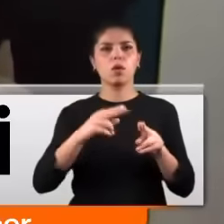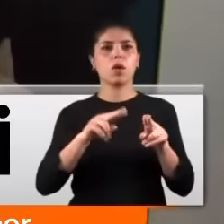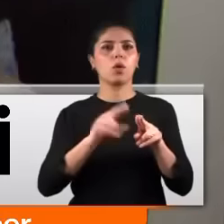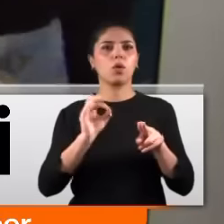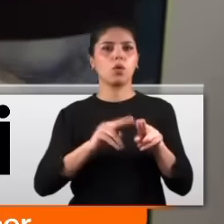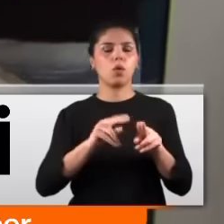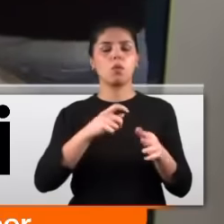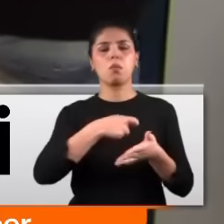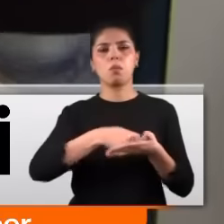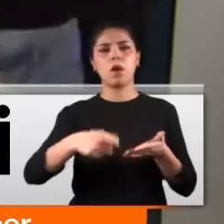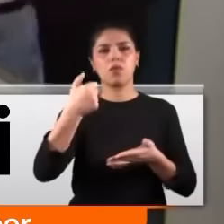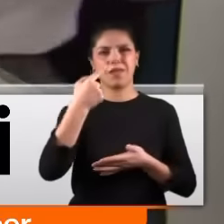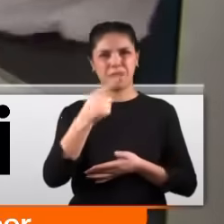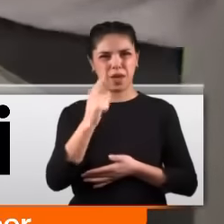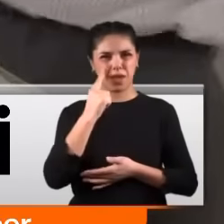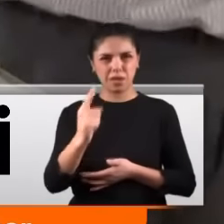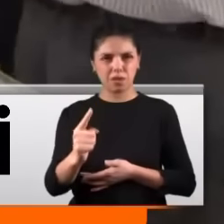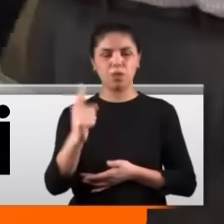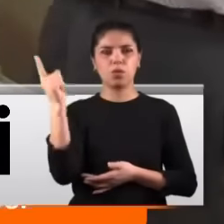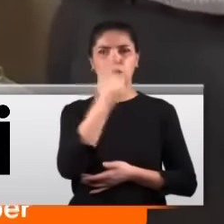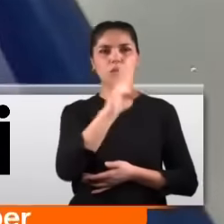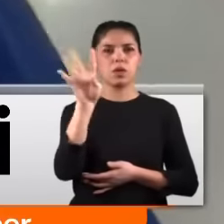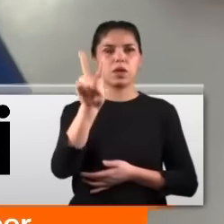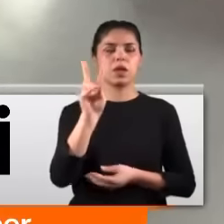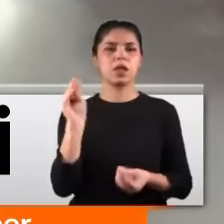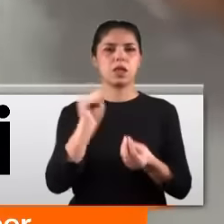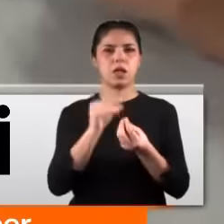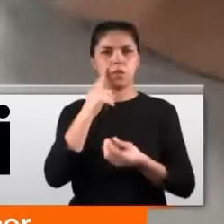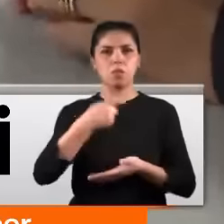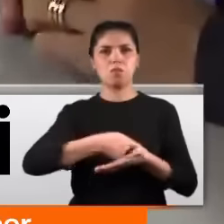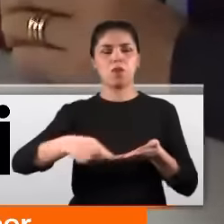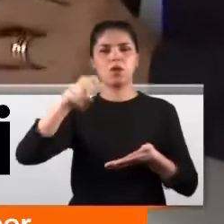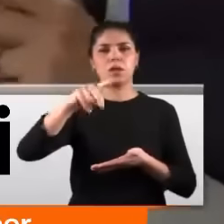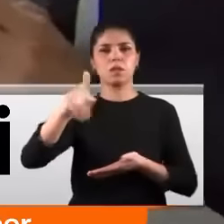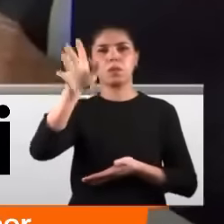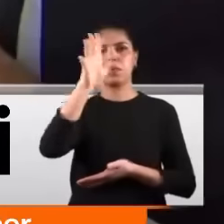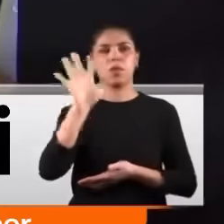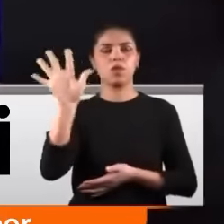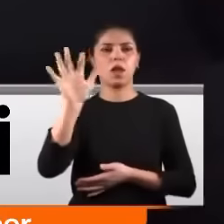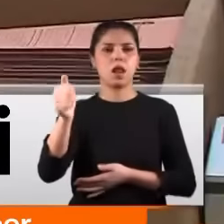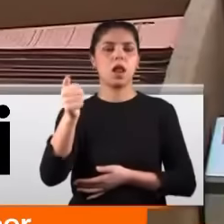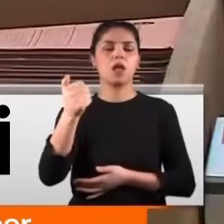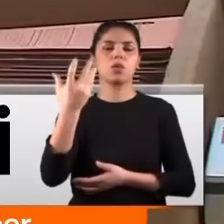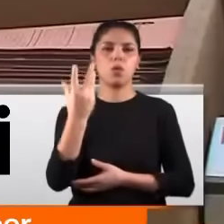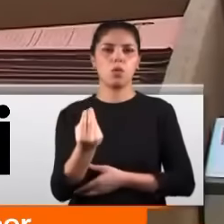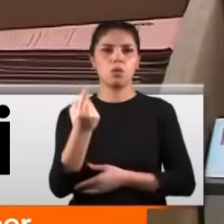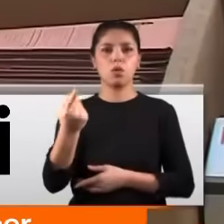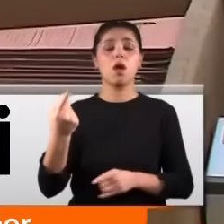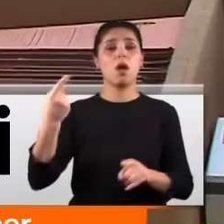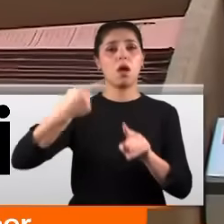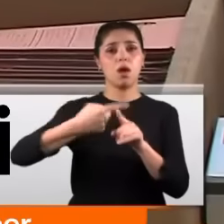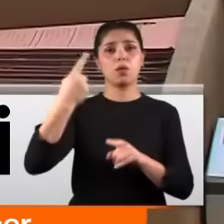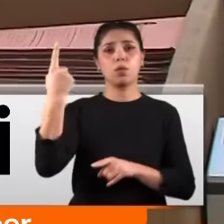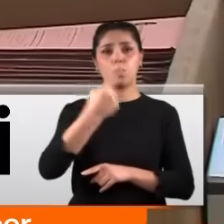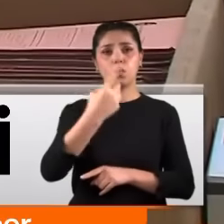maaşı 6000 lira olan bir emeklinin %42,6 zamla maaşı 8556 liraya çıkıyor. Buna %4'lük